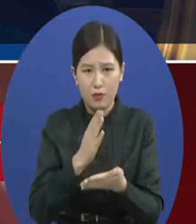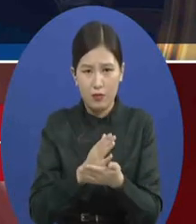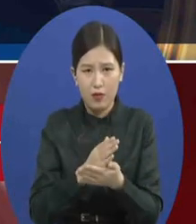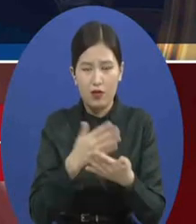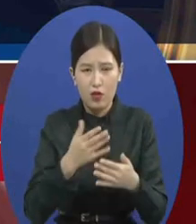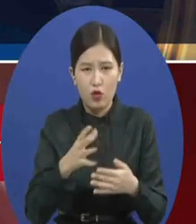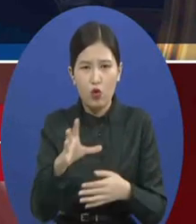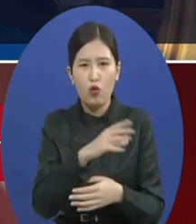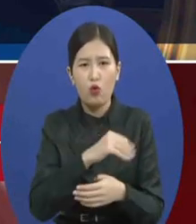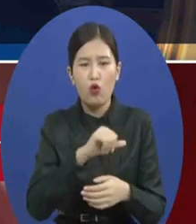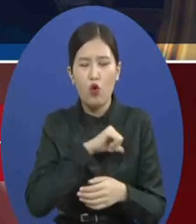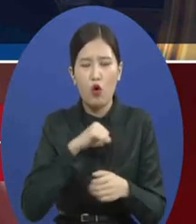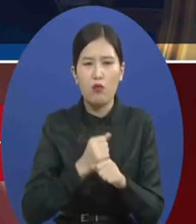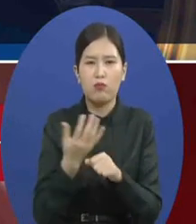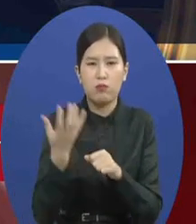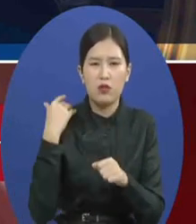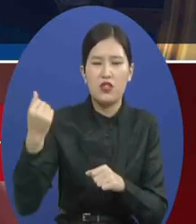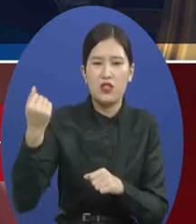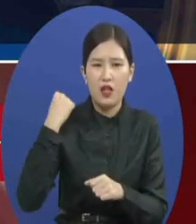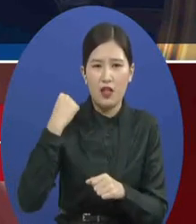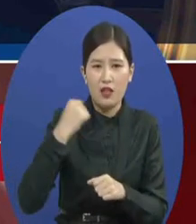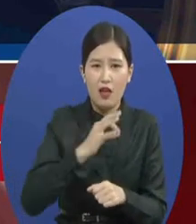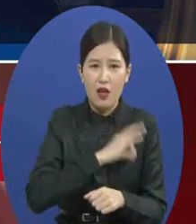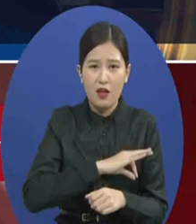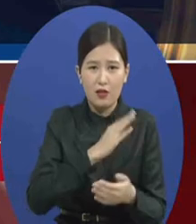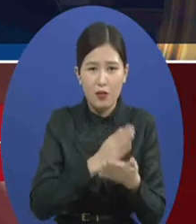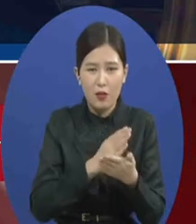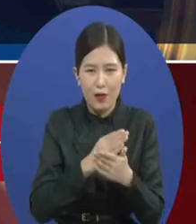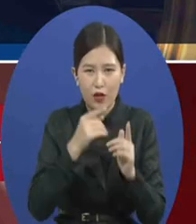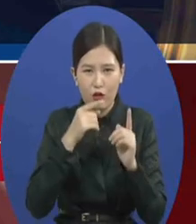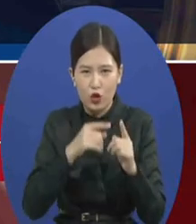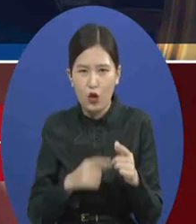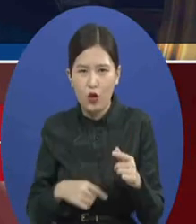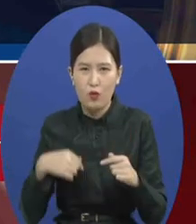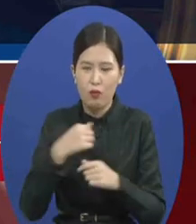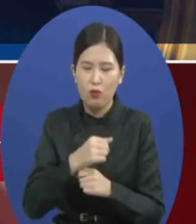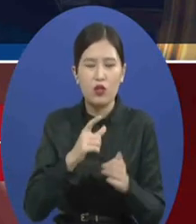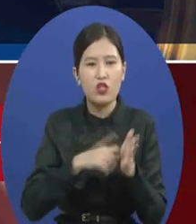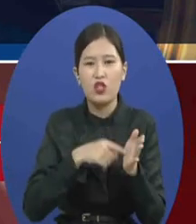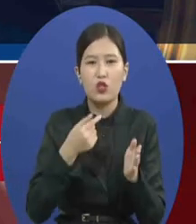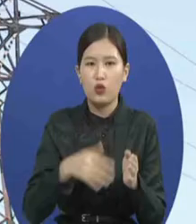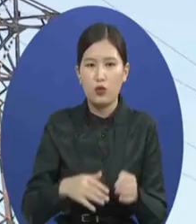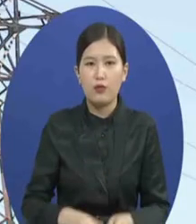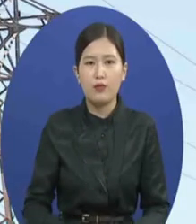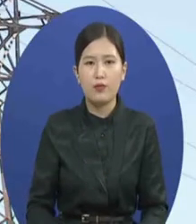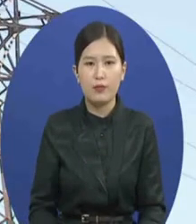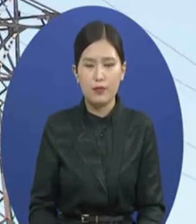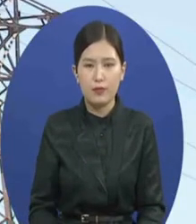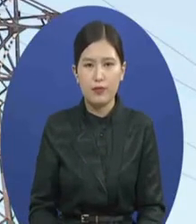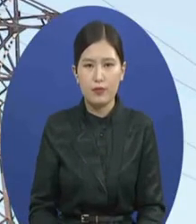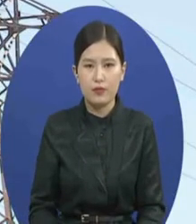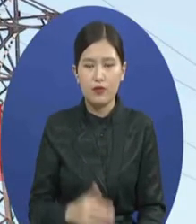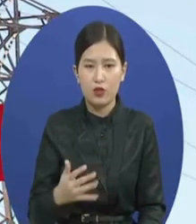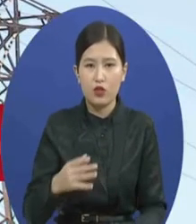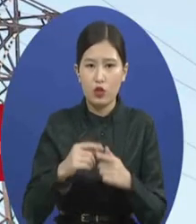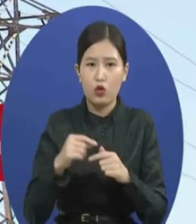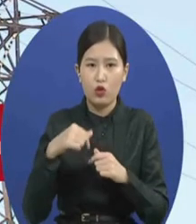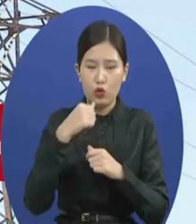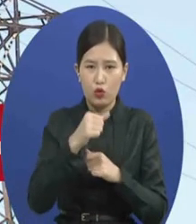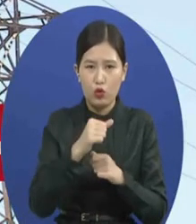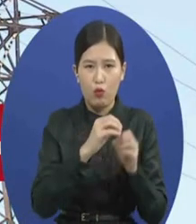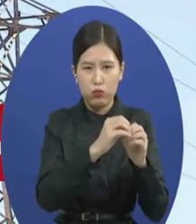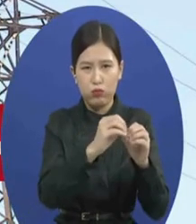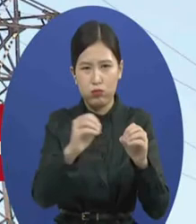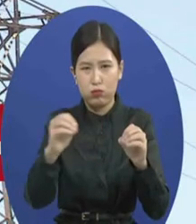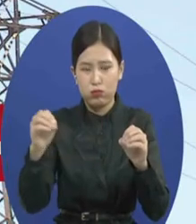газруудыг одоо хөнгөлт үзүүлэх шаардлагагүй гэж одоо үзсэн гэдэг одоо хэлье. Ингээд төлбөрийг тэгэлчгээр эрчим